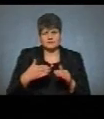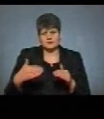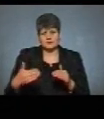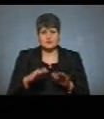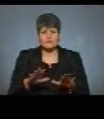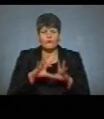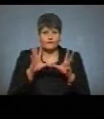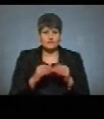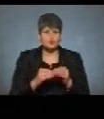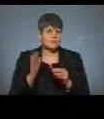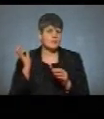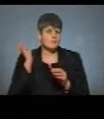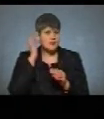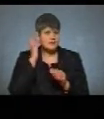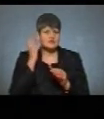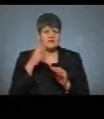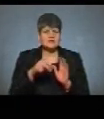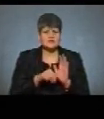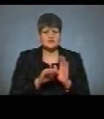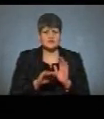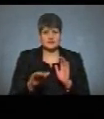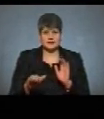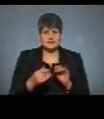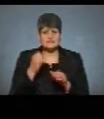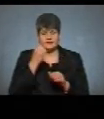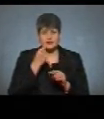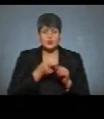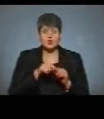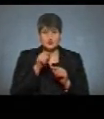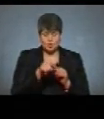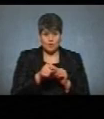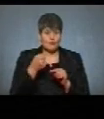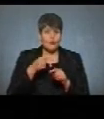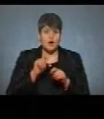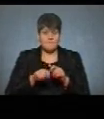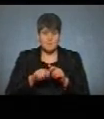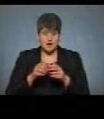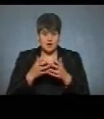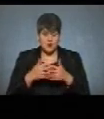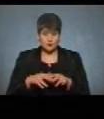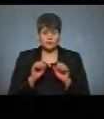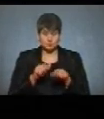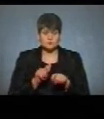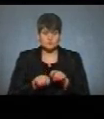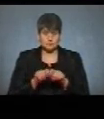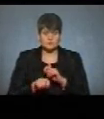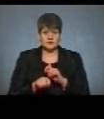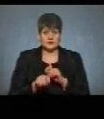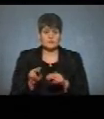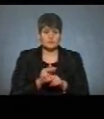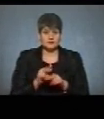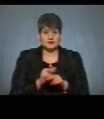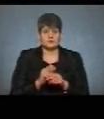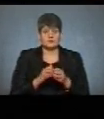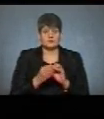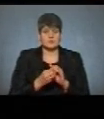по області у нас 26 дітей. Завдяки цьому апарату ми маємо можливість дообстежити і обґрунтувати патологію середнього